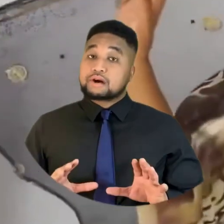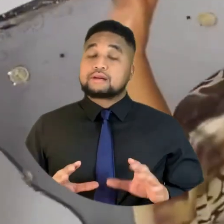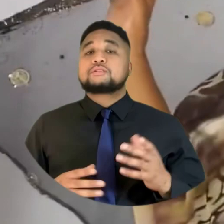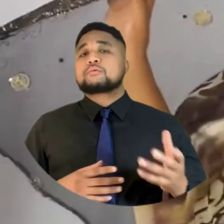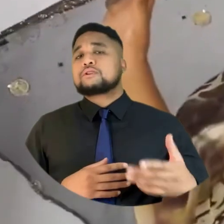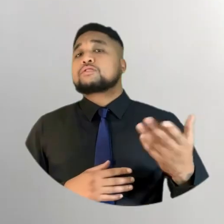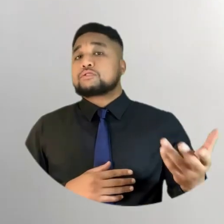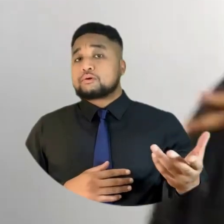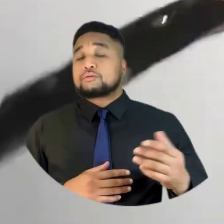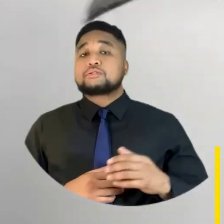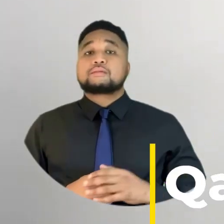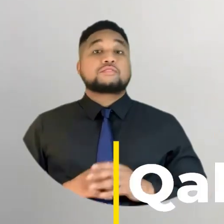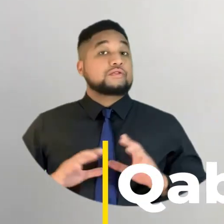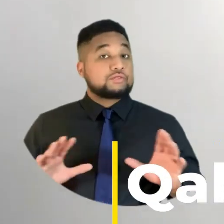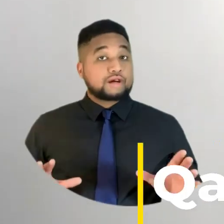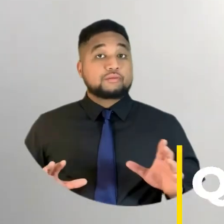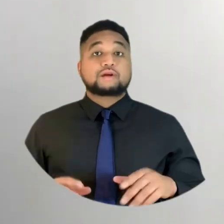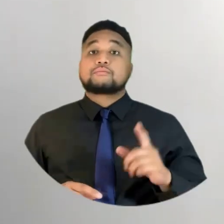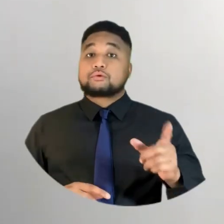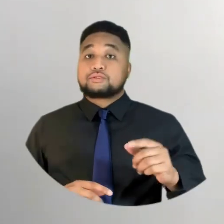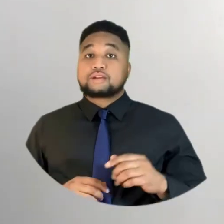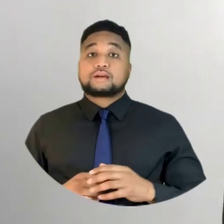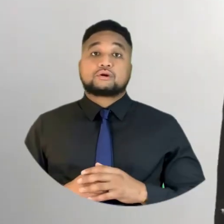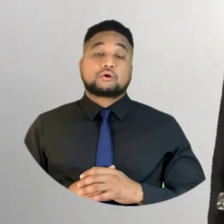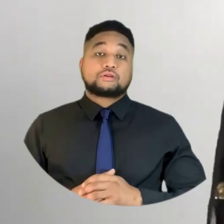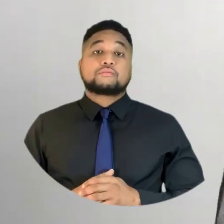adduunyadaan dhex joogno idilahantida